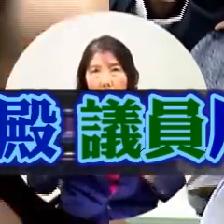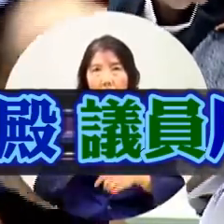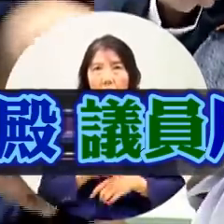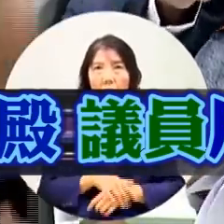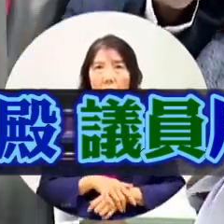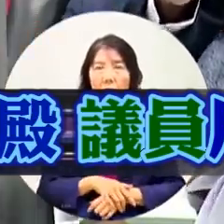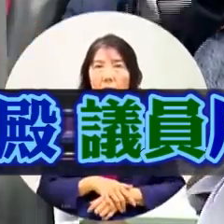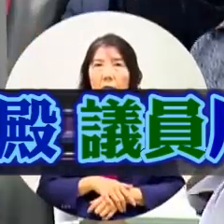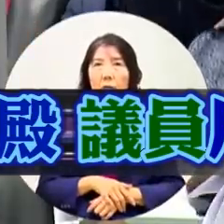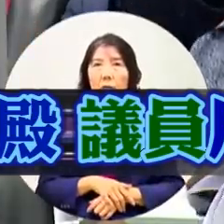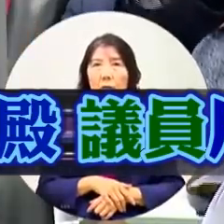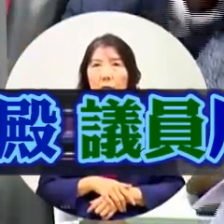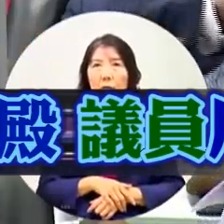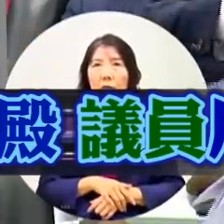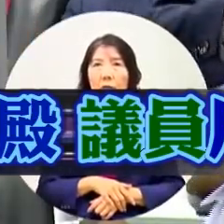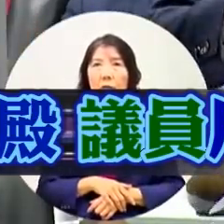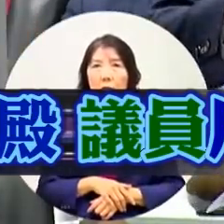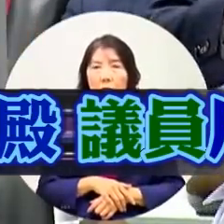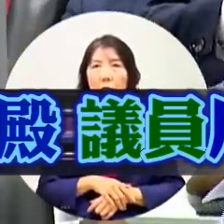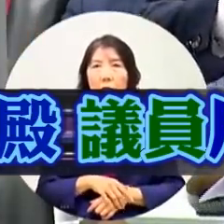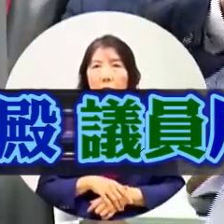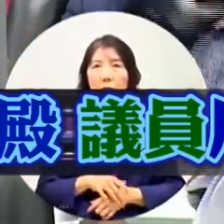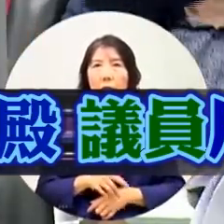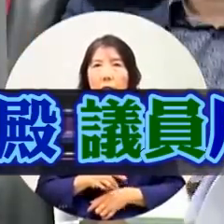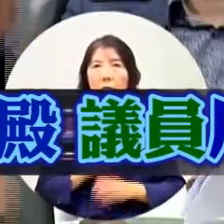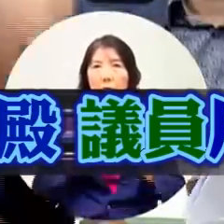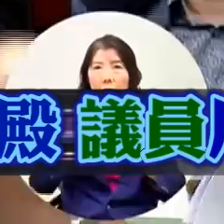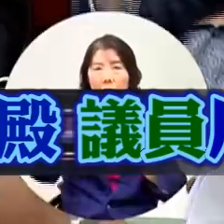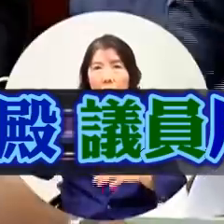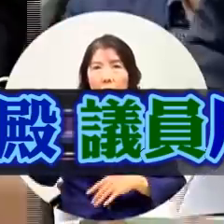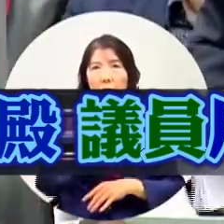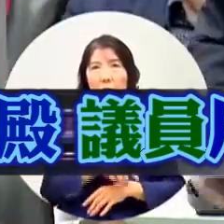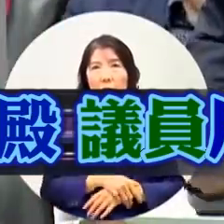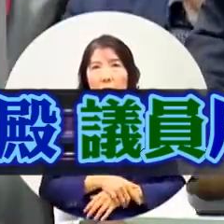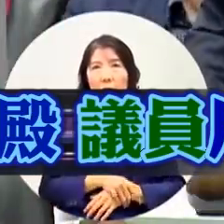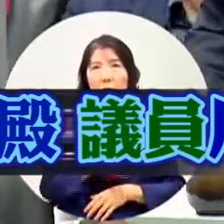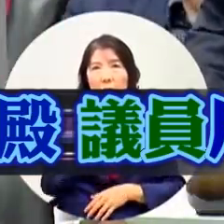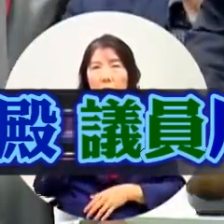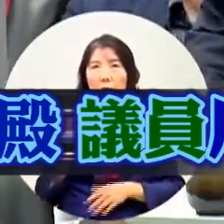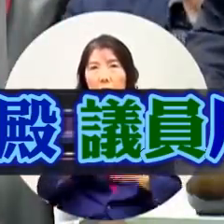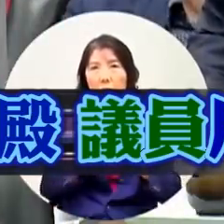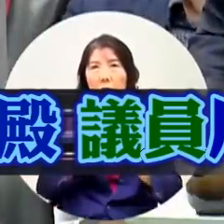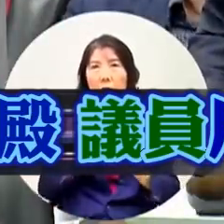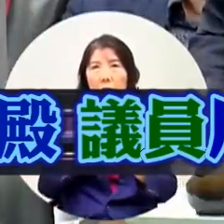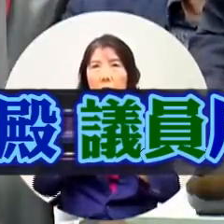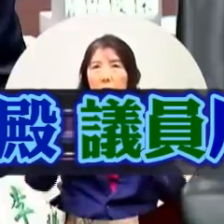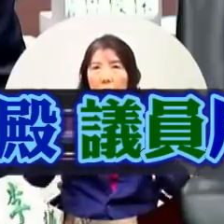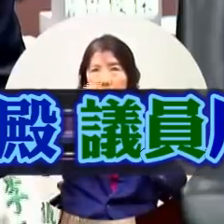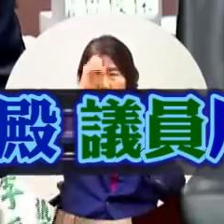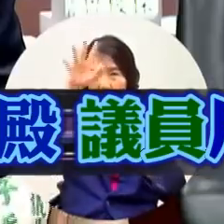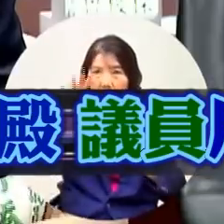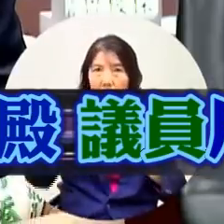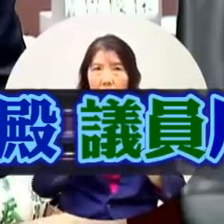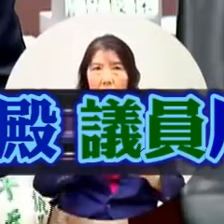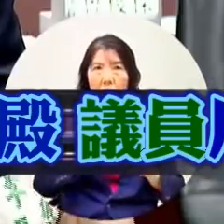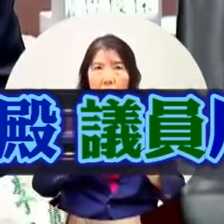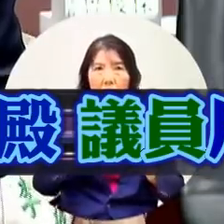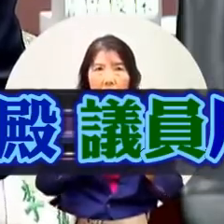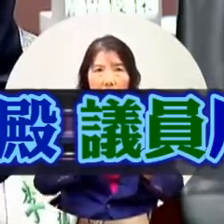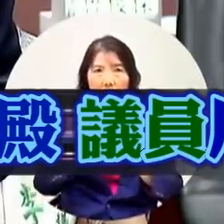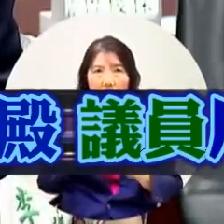好。 我刚刚只是表达我的看法。好，市长，来。下一题，请教一下，依照国民党资金新版本，哪一条税收